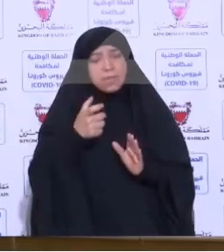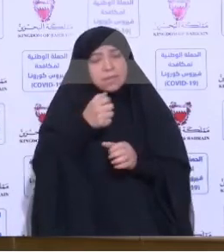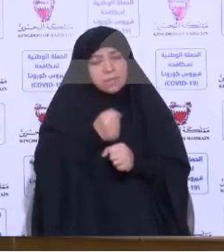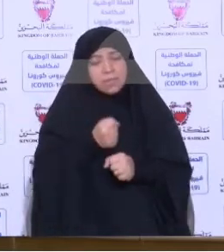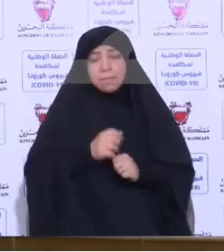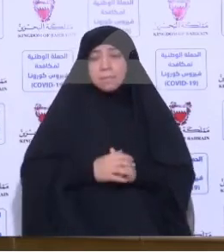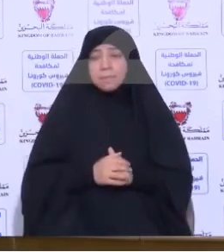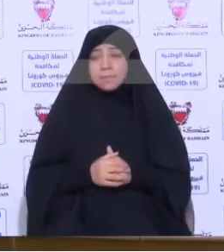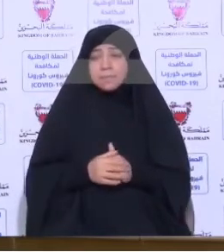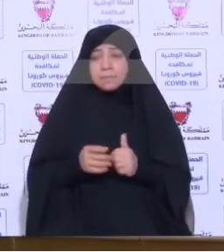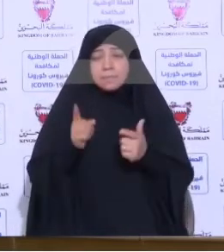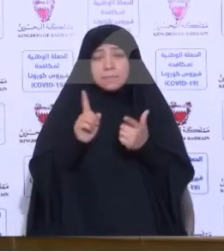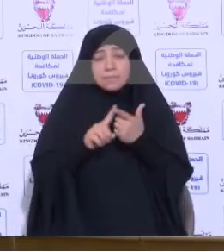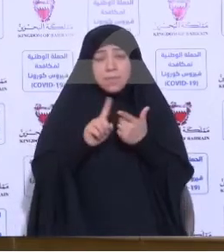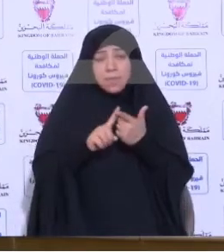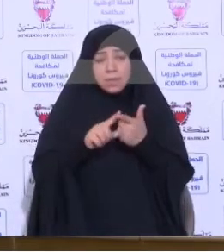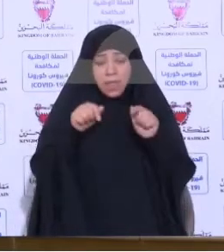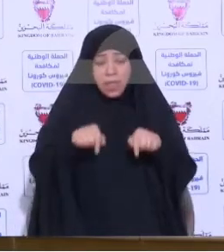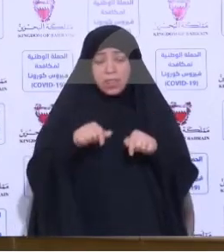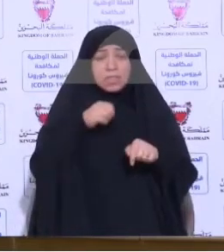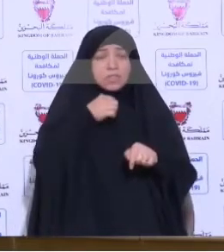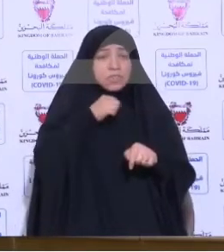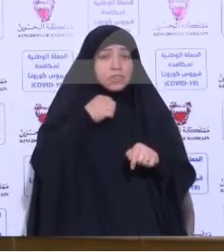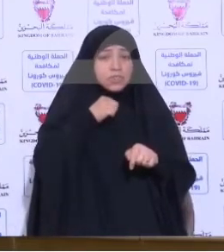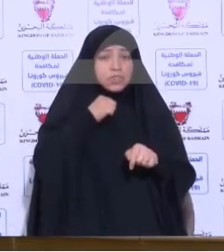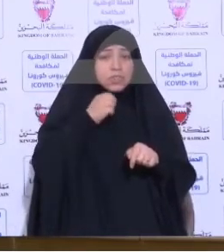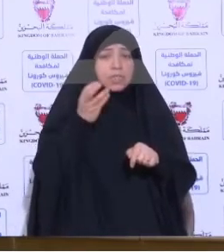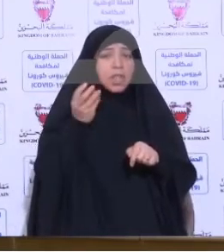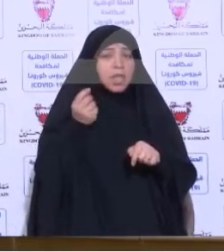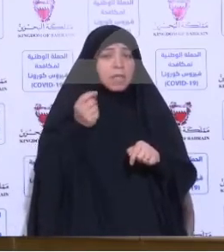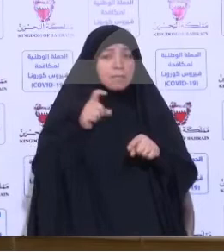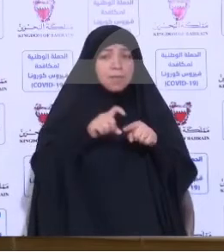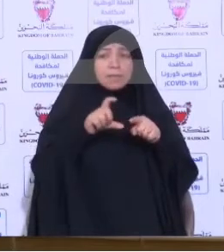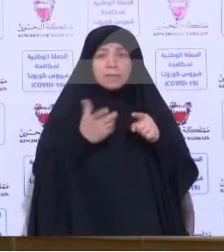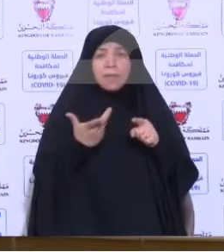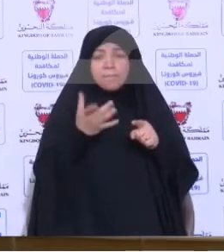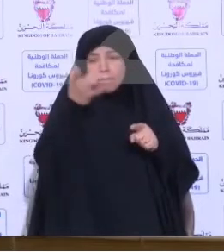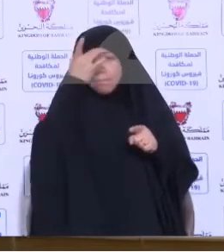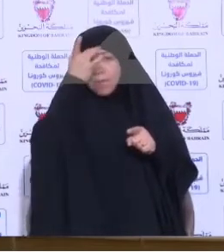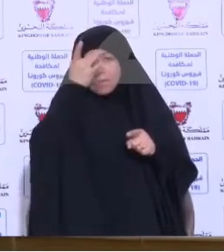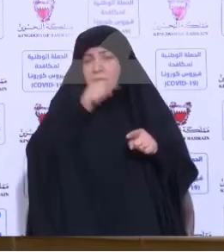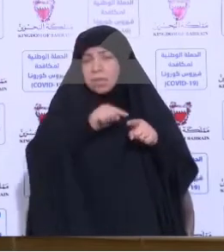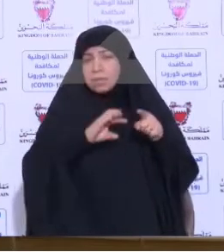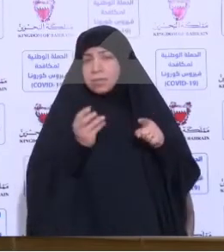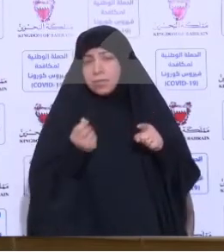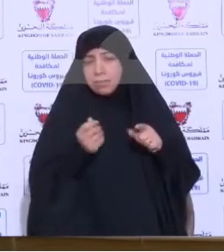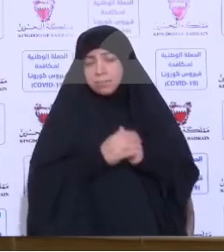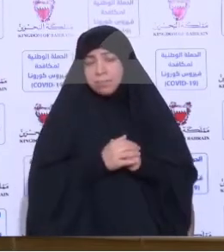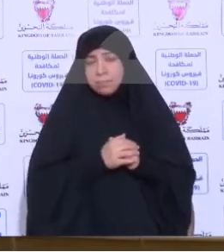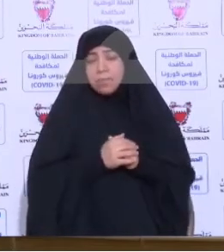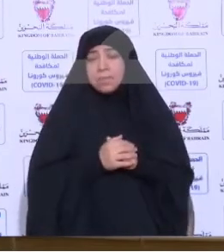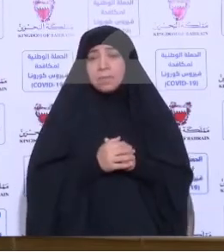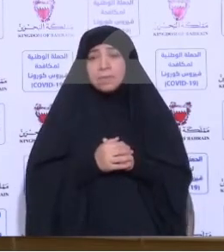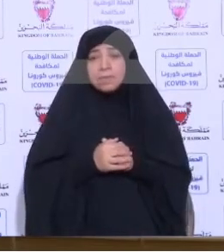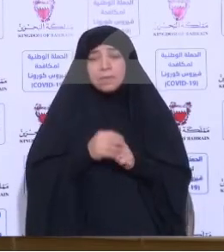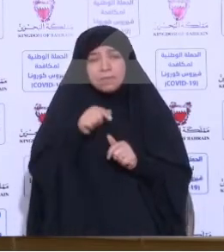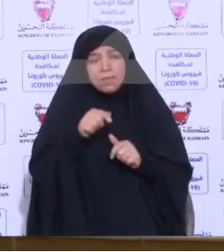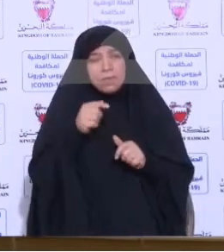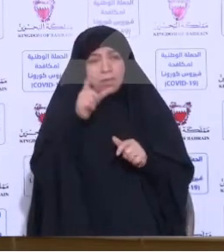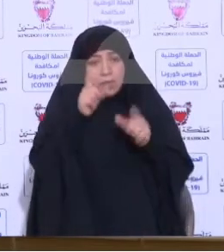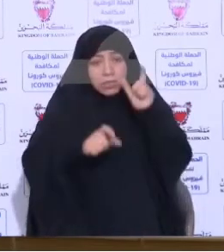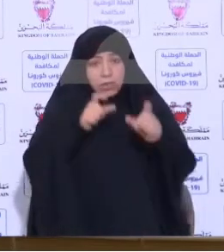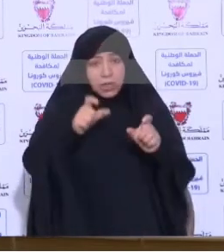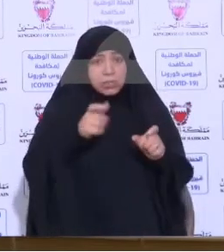نسبة الحالات القائمة الجديدة مقابل الحالات المتعافية. يتم النظر أيضاً في عدد حالات